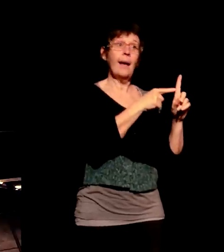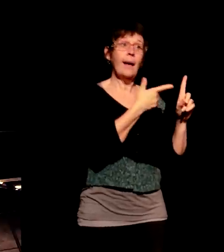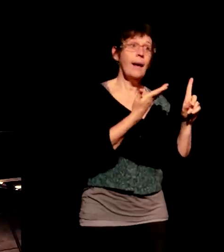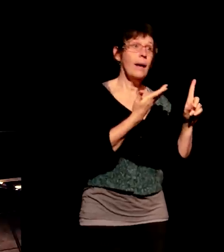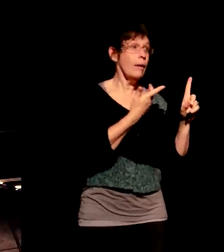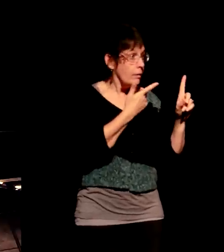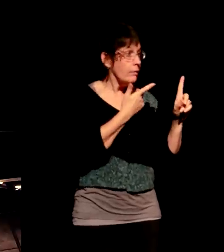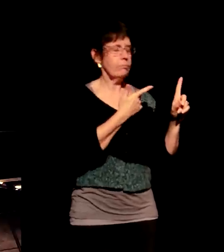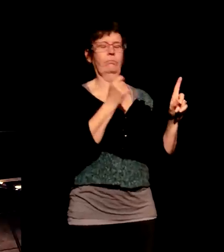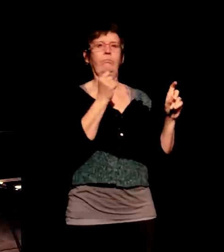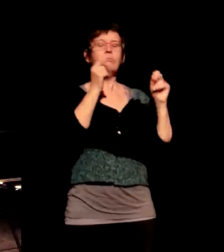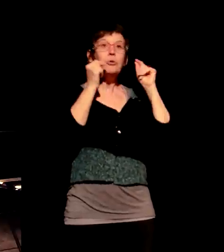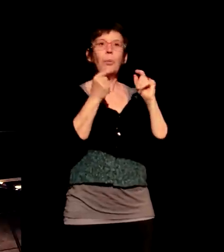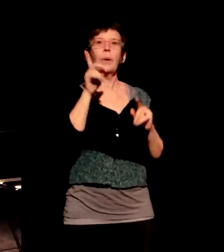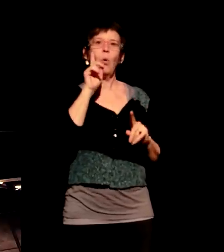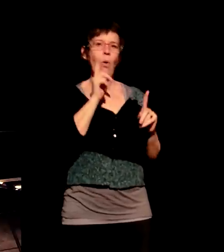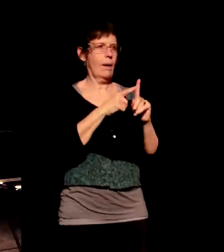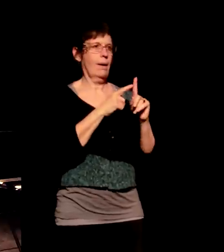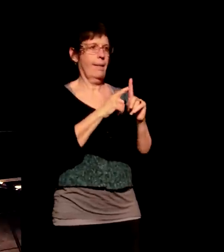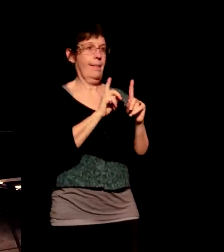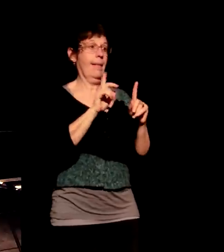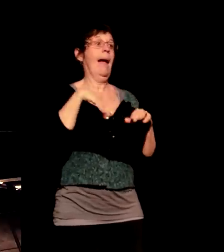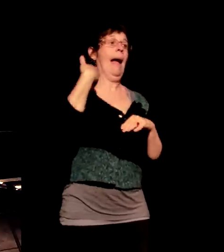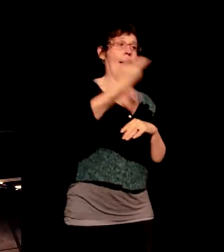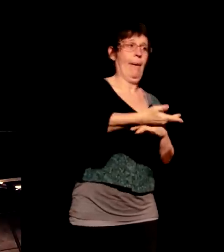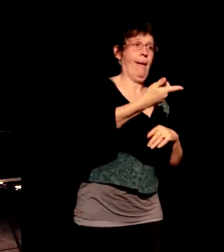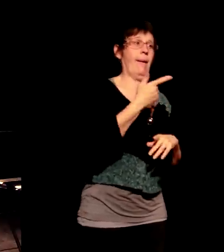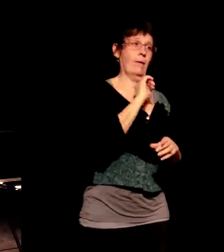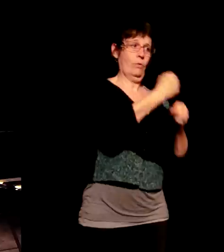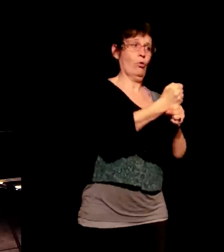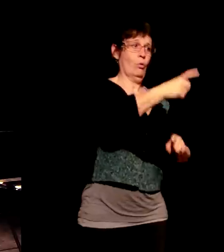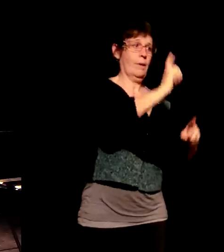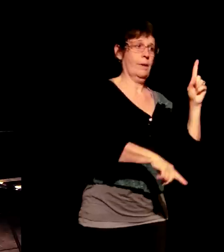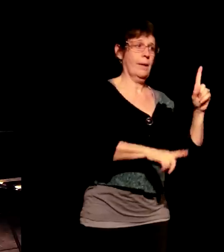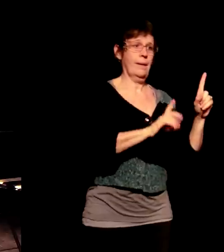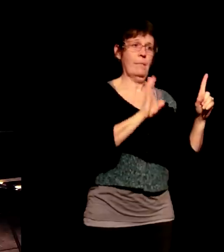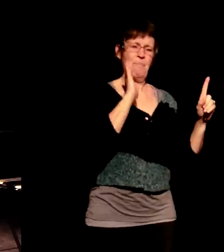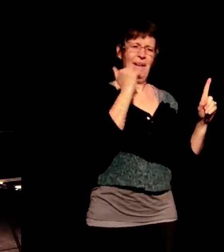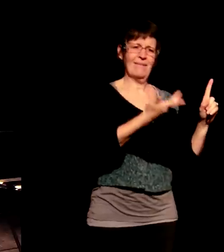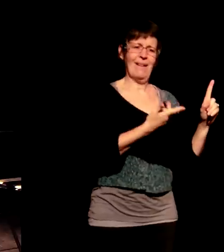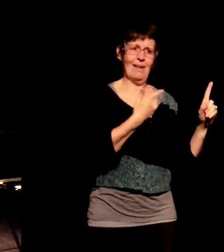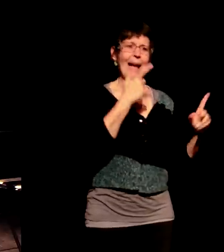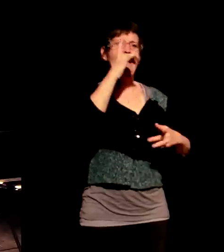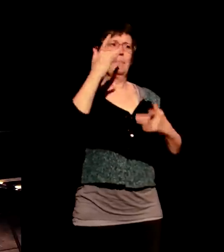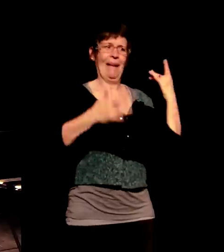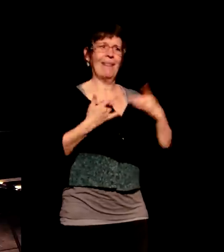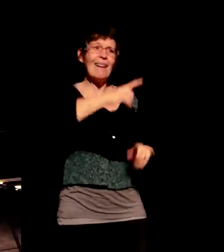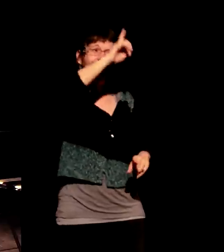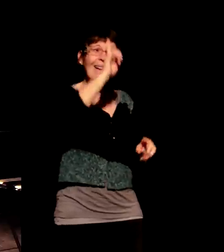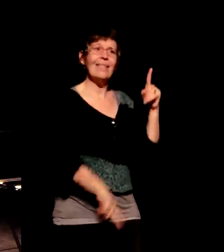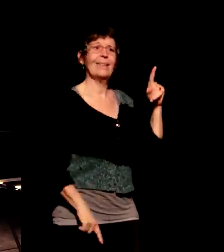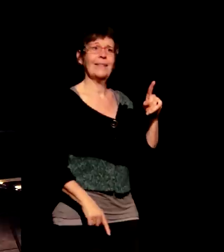a posteriori, comme c'est souvent le cas. C'est qu'il a été aussi interdit de spectacle. Et là, il y a ce qu'on appelle un acte de censure. Parce que